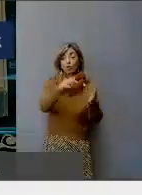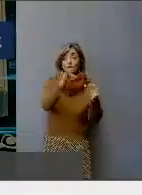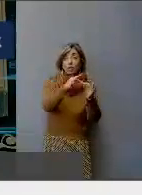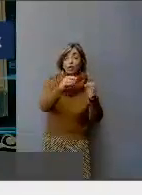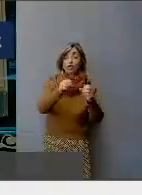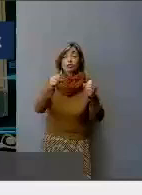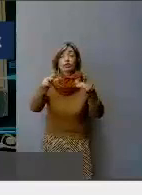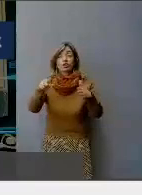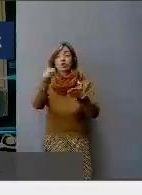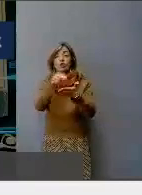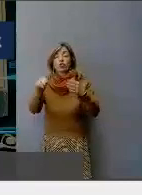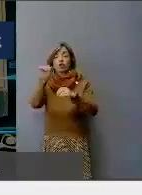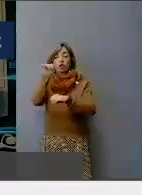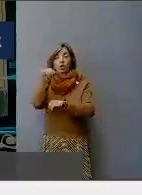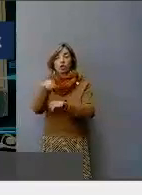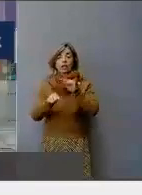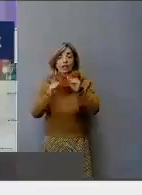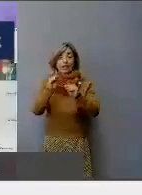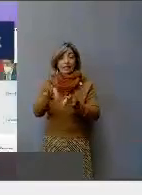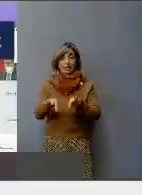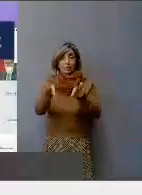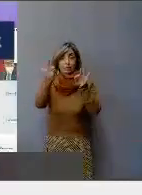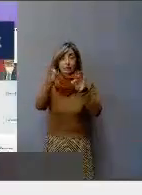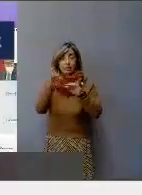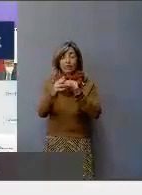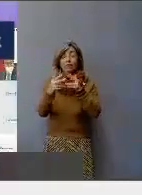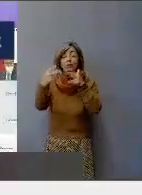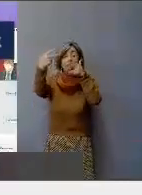sospensiva da remoto consigliere campanella